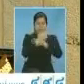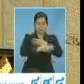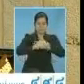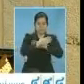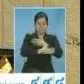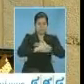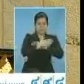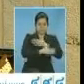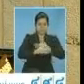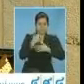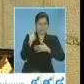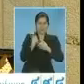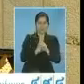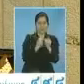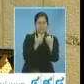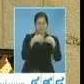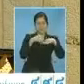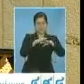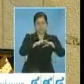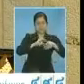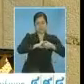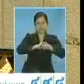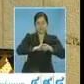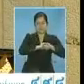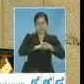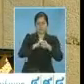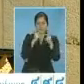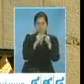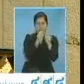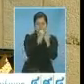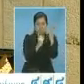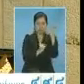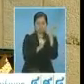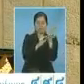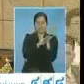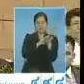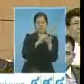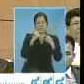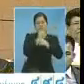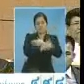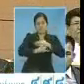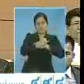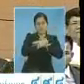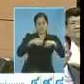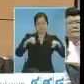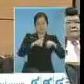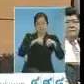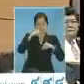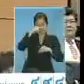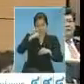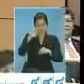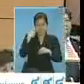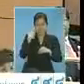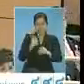ฟรางคู่นี้จะสามารถเชื่อมต่อประเทศเพื่อนบ้านในระยะแรกและสามารถที่จะลดต้นทุนขนส่งในสินค้าประเภ